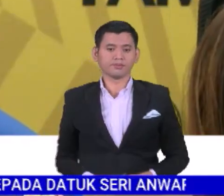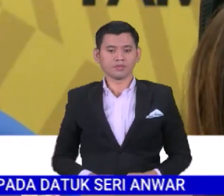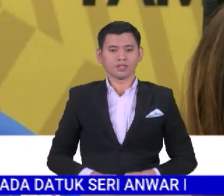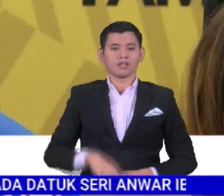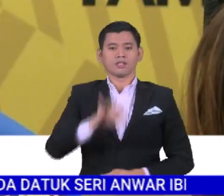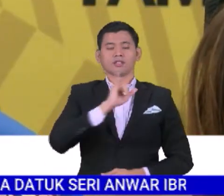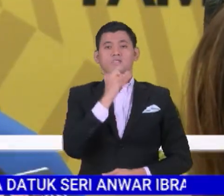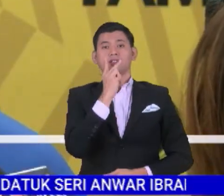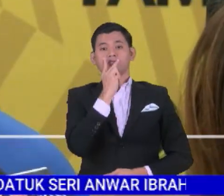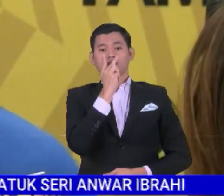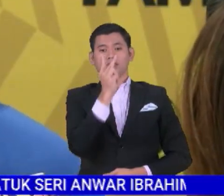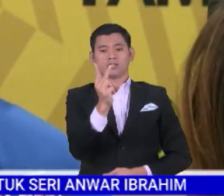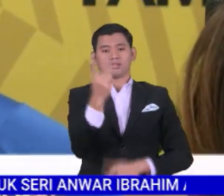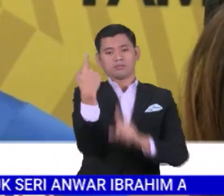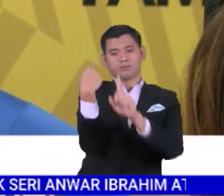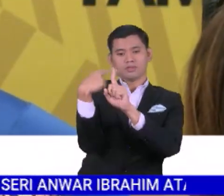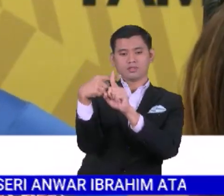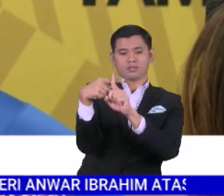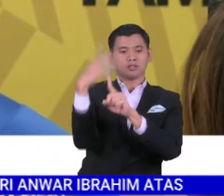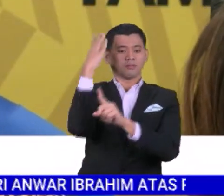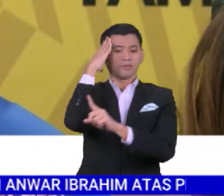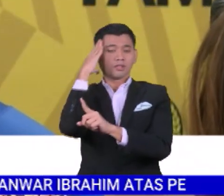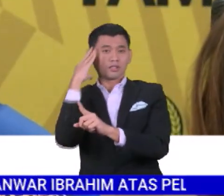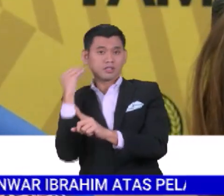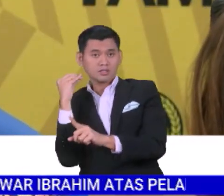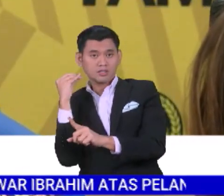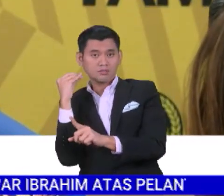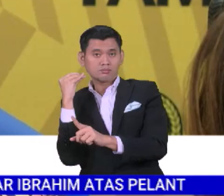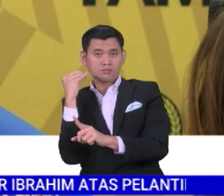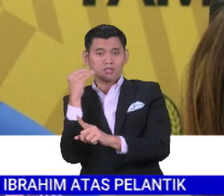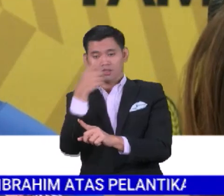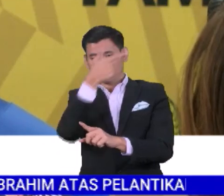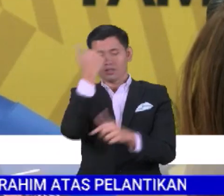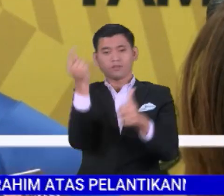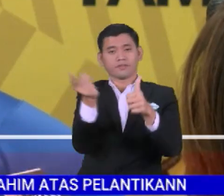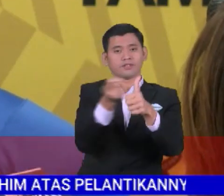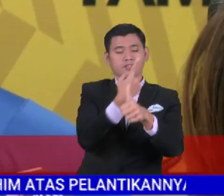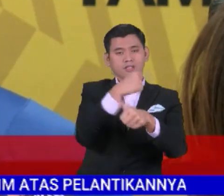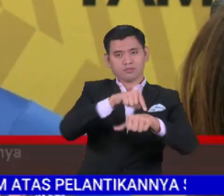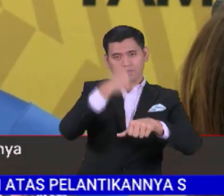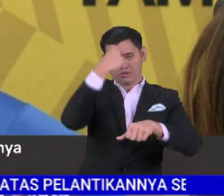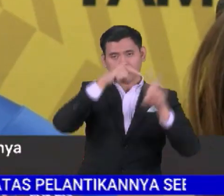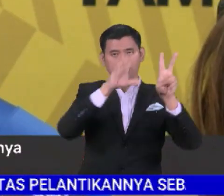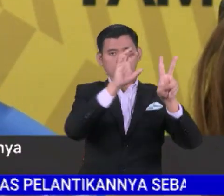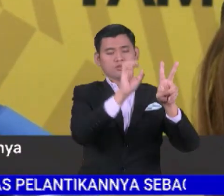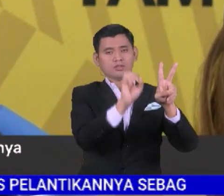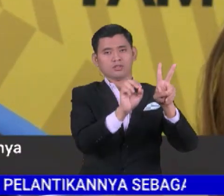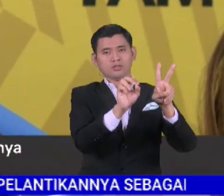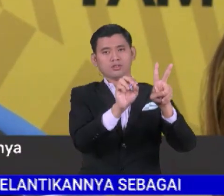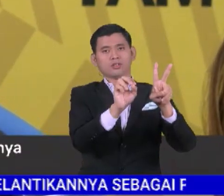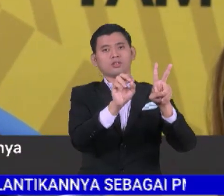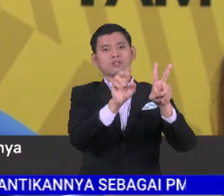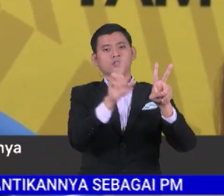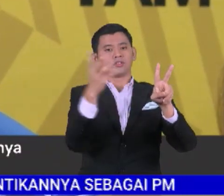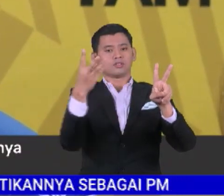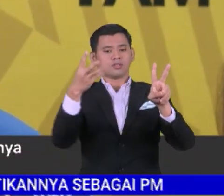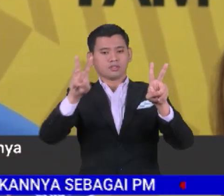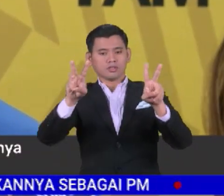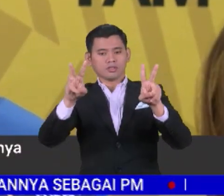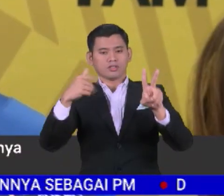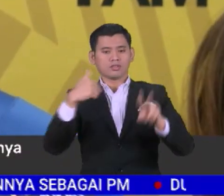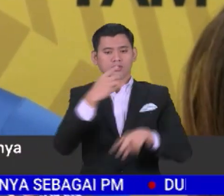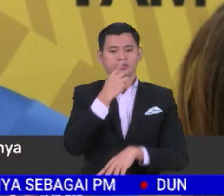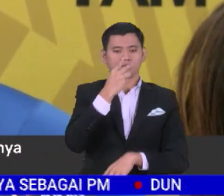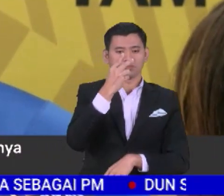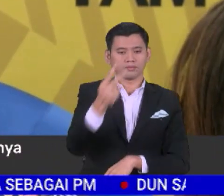I'm looking forward to having a positive experience from the Suzuki Cup. The first one in 2016 was didn't go